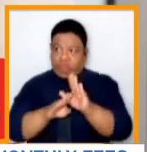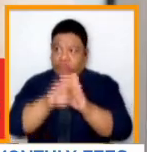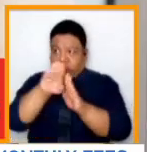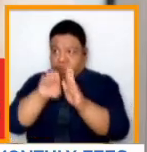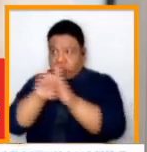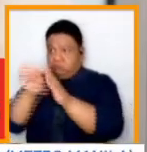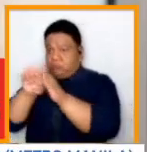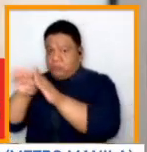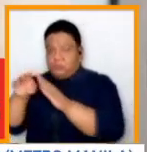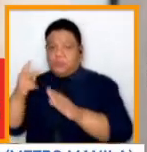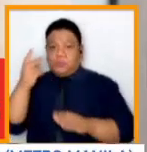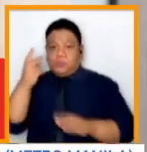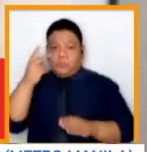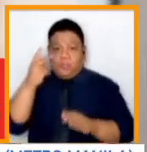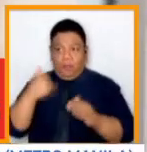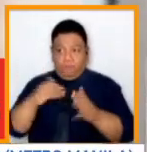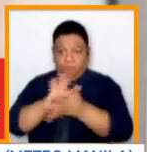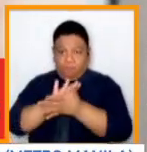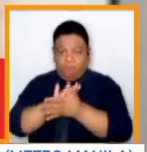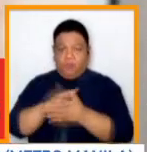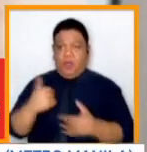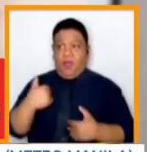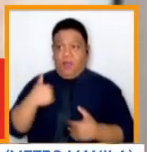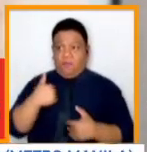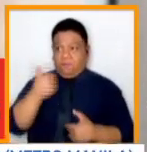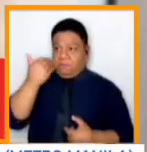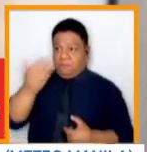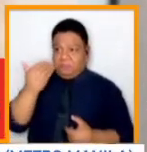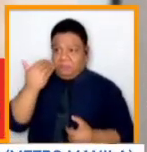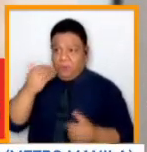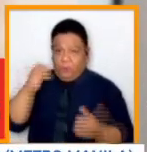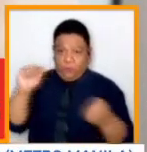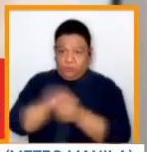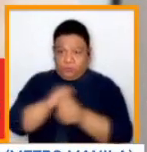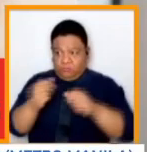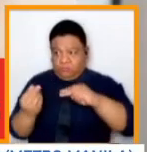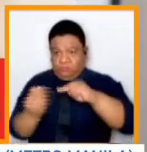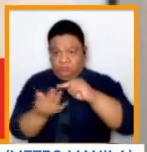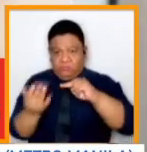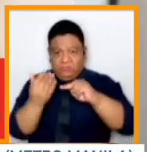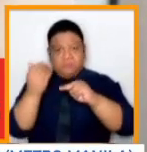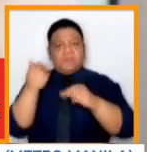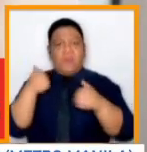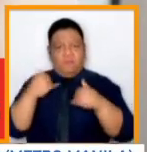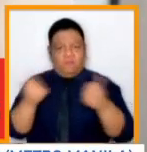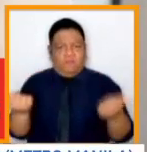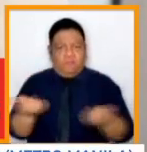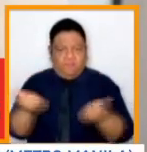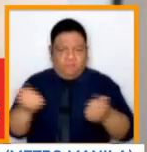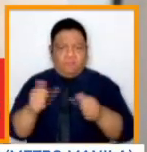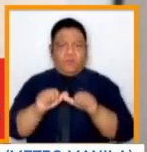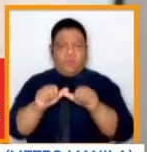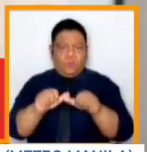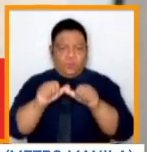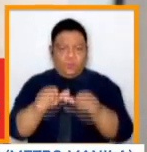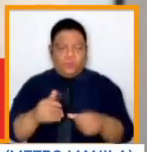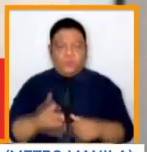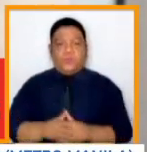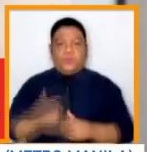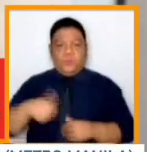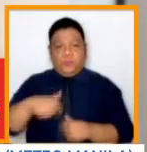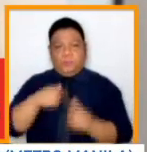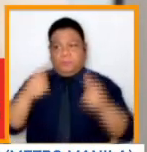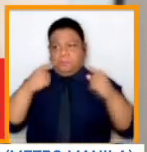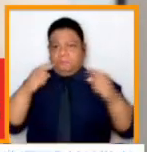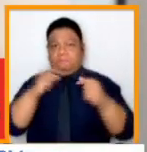burn our dead. Hindi tayo naubusan ng mga krematory. We were able to fight with Delta. Na at